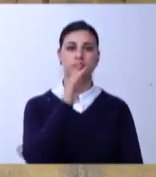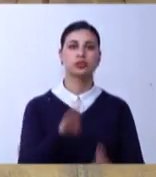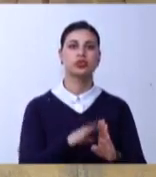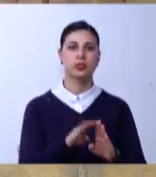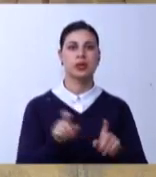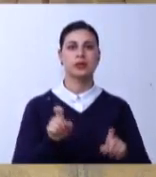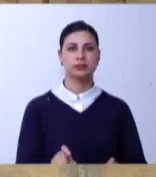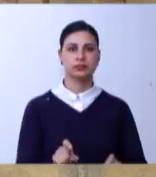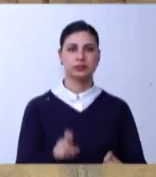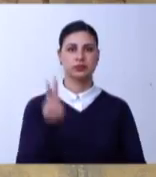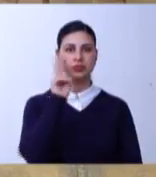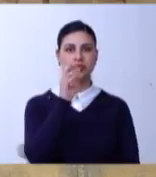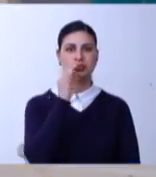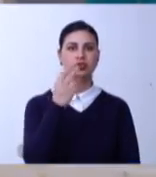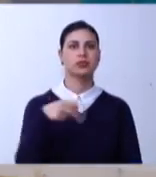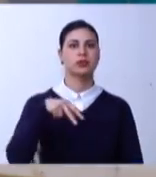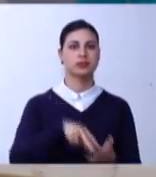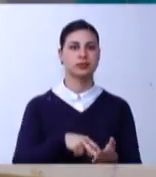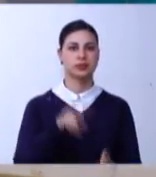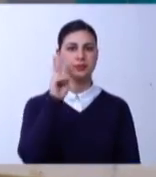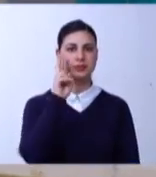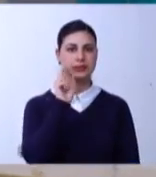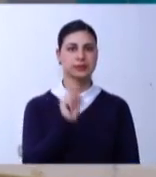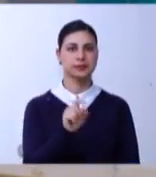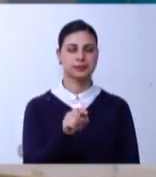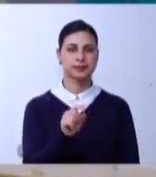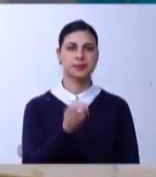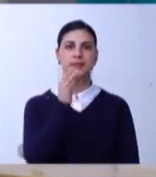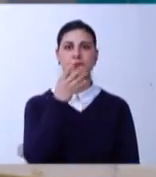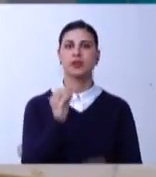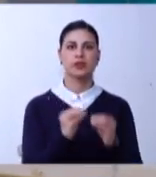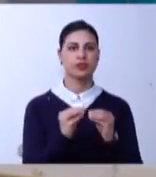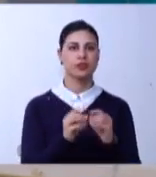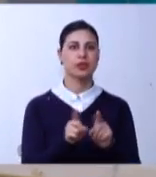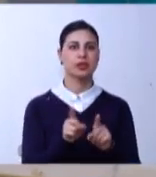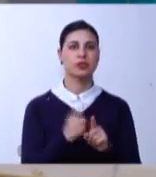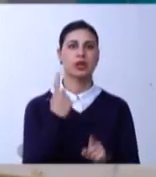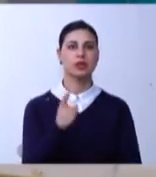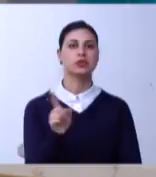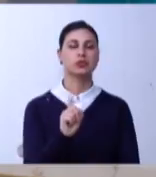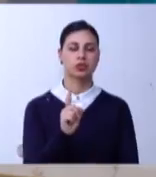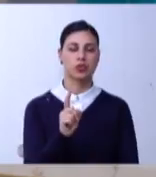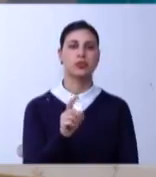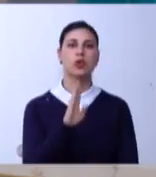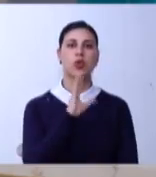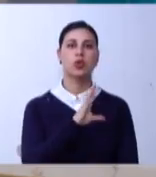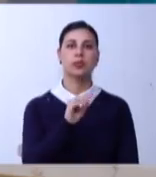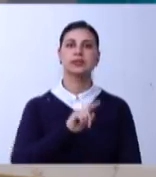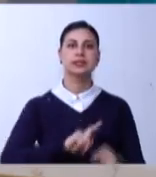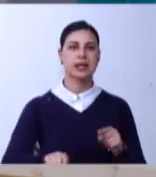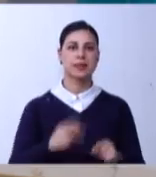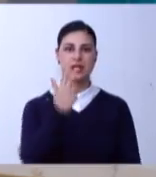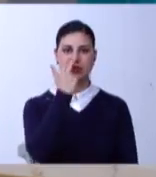რომ დავსვათ და ესე შევაჩიოთ, შემდეგ დადგნენ ფეხზე. დანარჩენი პროცედურები იდენტურია, ერთი რომ ითვლება რომ გოგოები უფრო